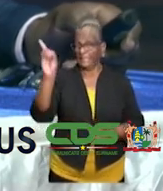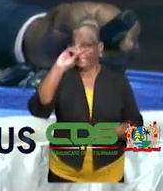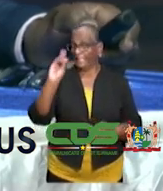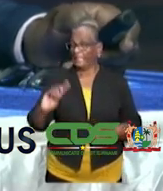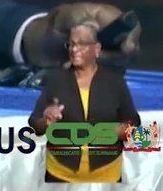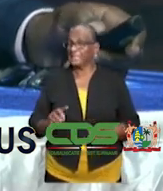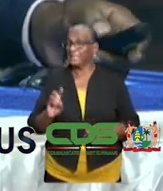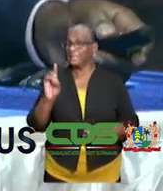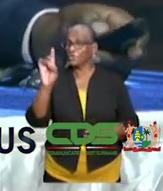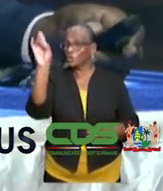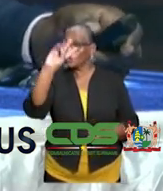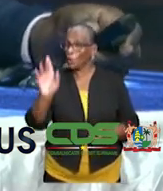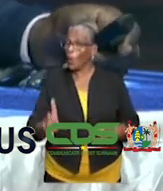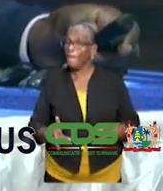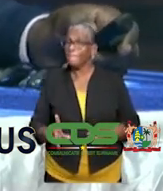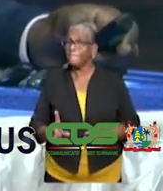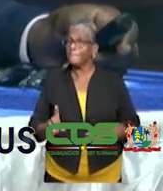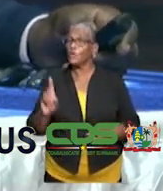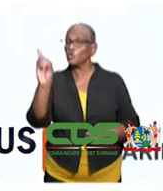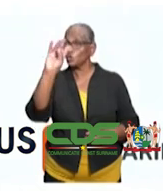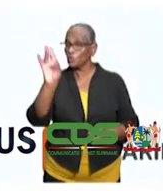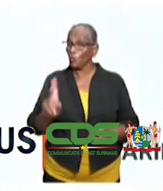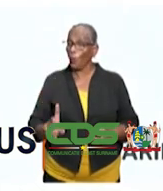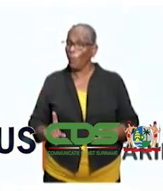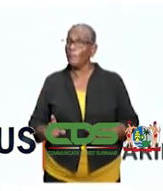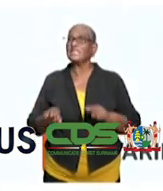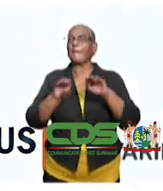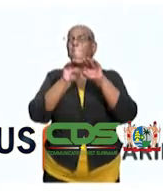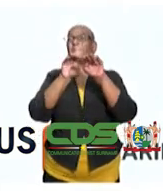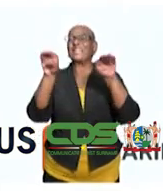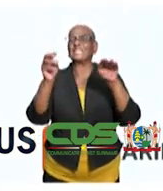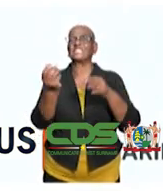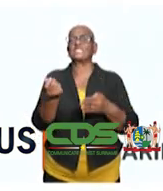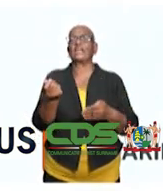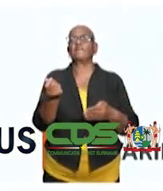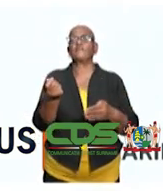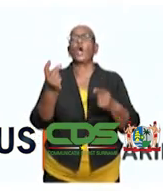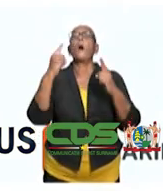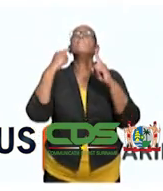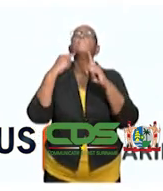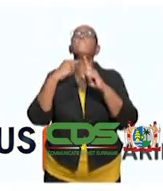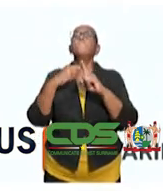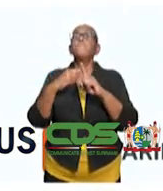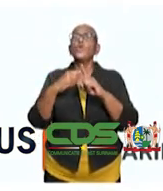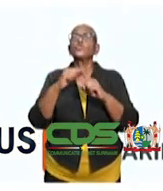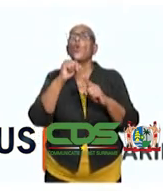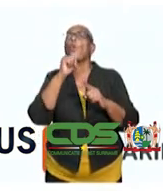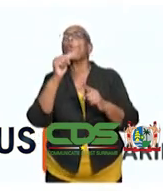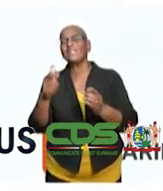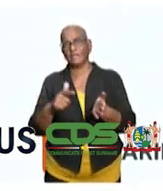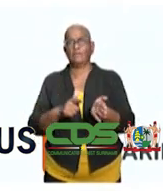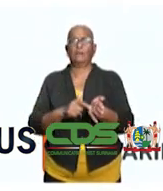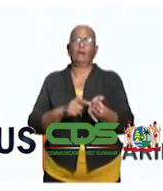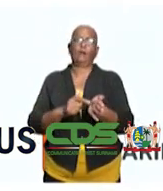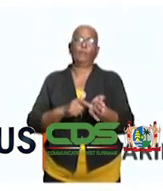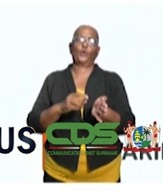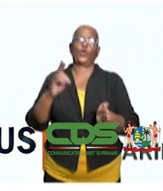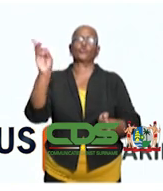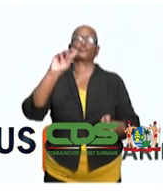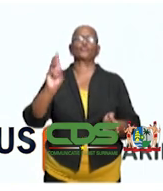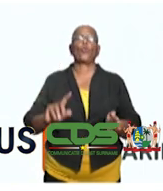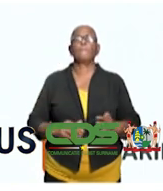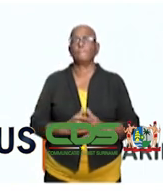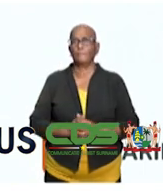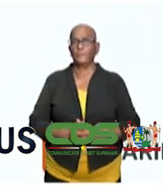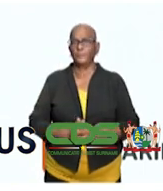energierekening is dus het basistarief plus het verbruikstarief. Maar ik